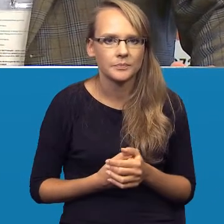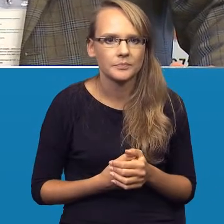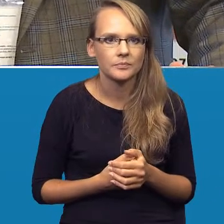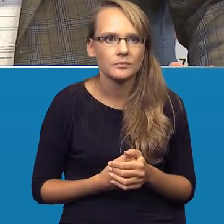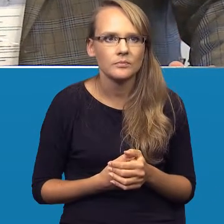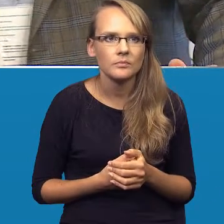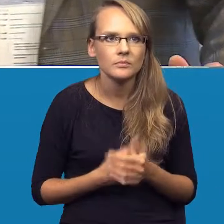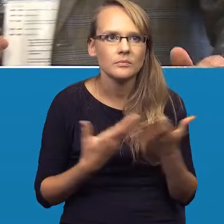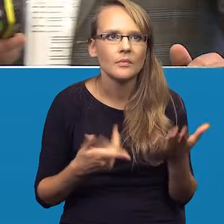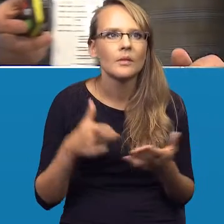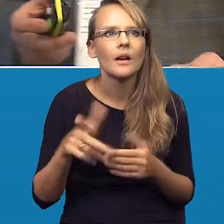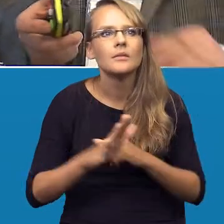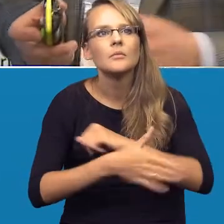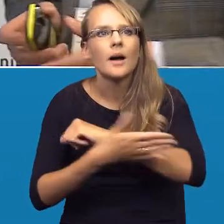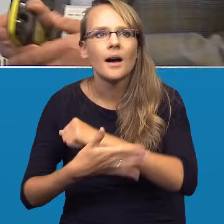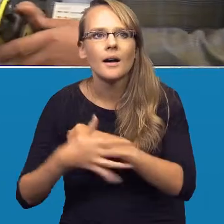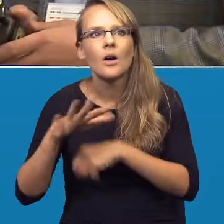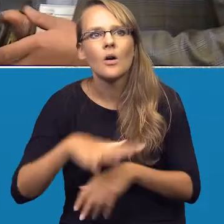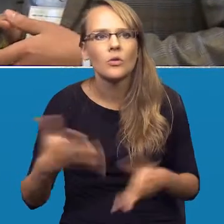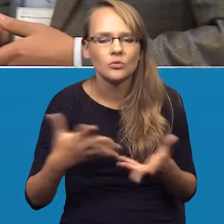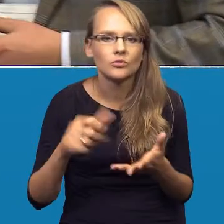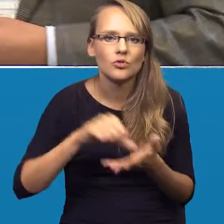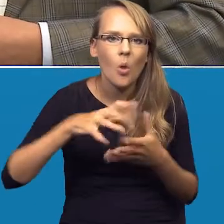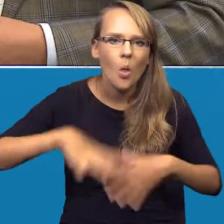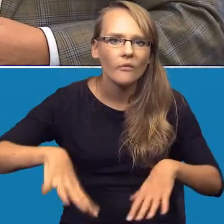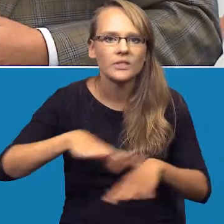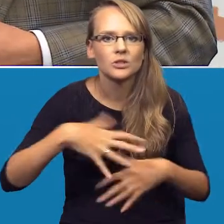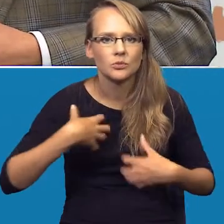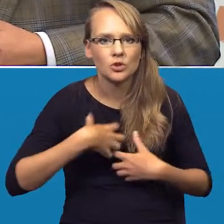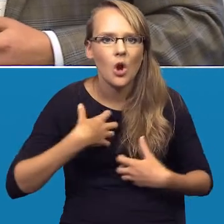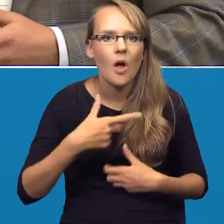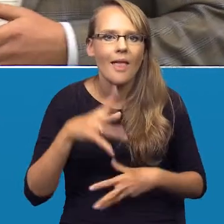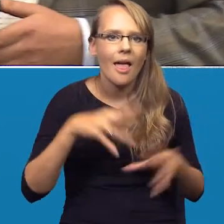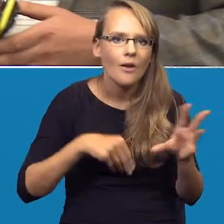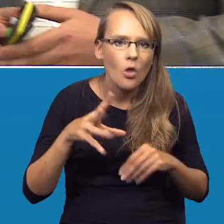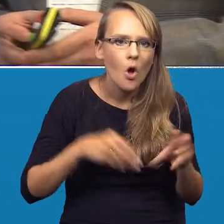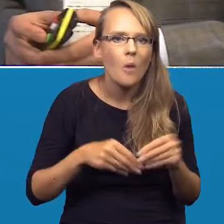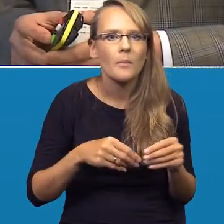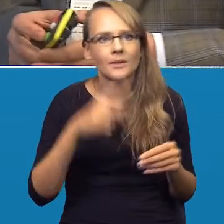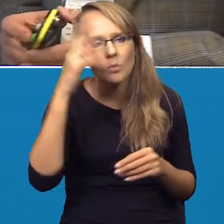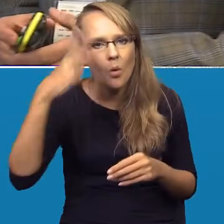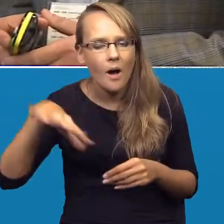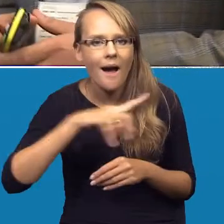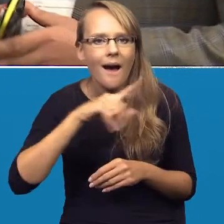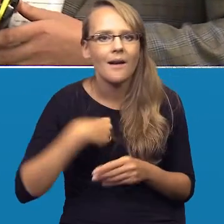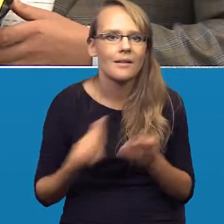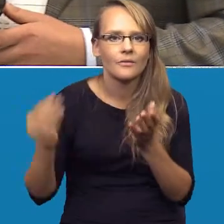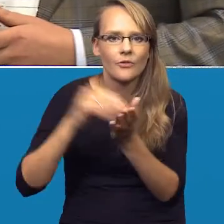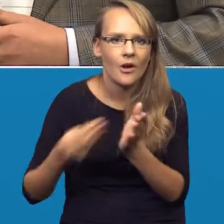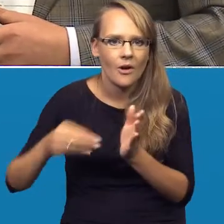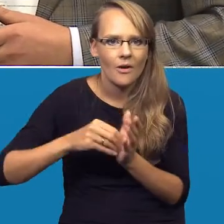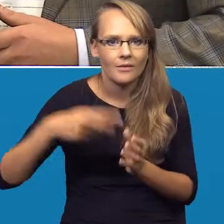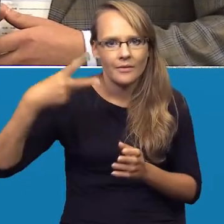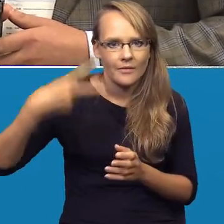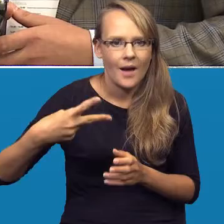Takimi typowymi obszarami to jest oczywiście środowisko, ekonomia i społeczeństwo. My dodaliśmy dwa nowe obszary, jeżeli